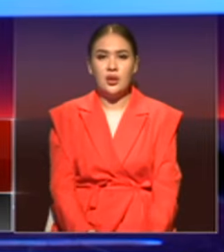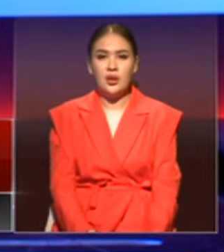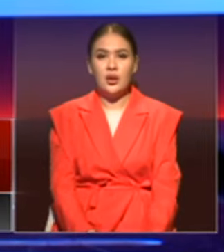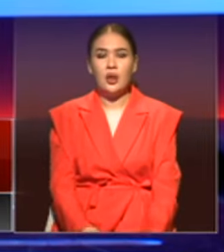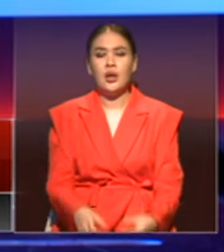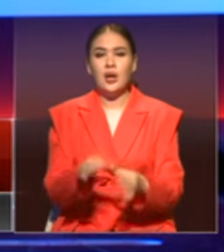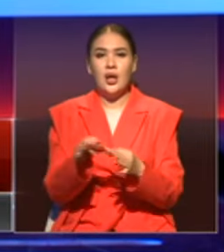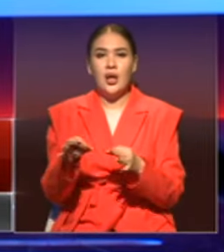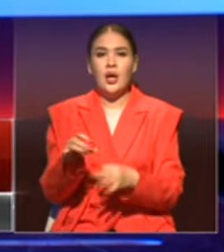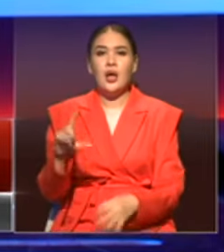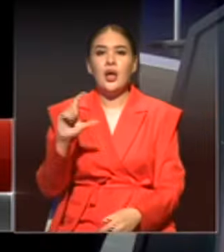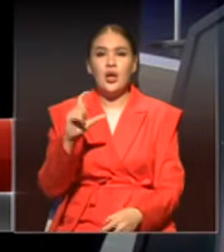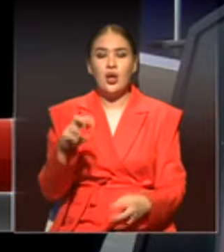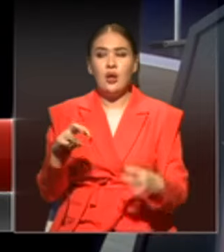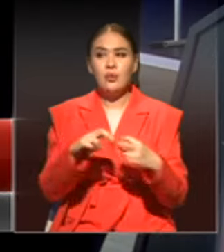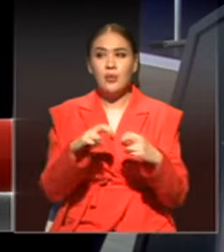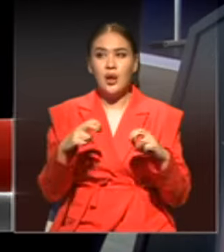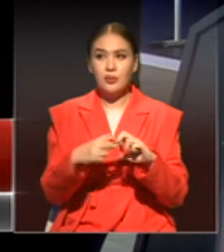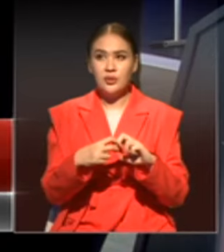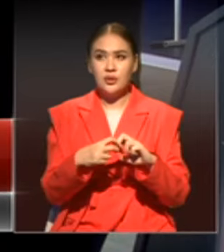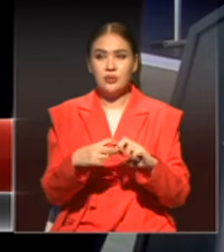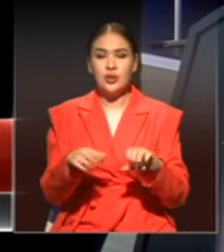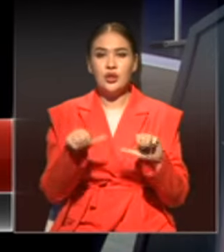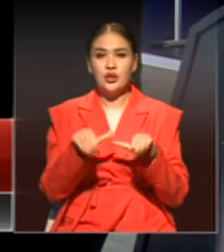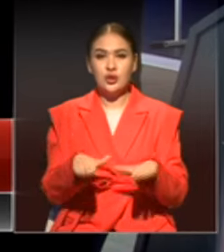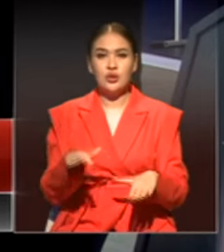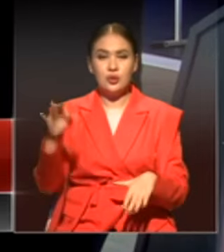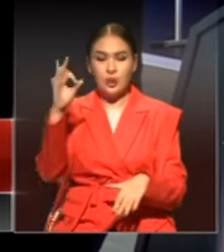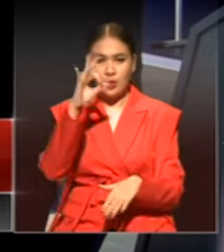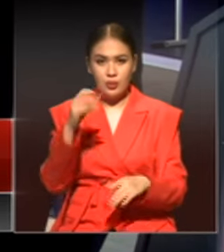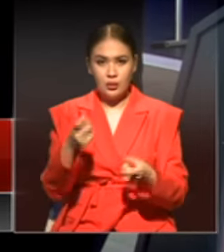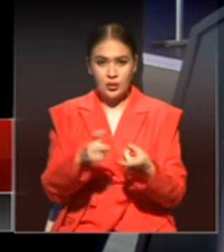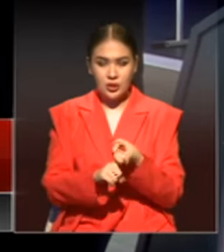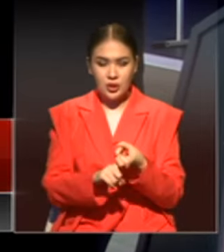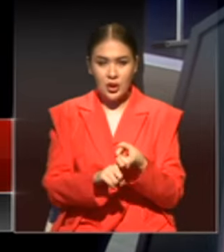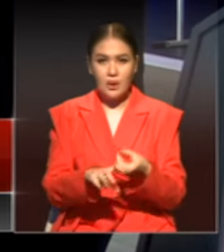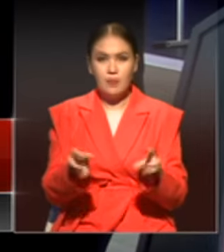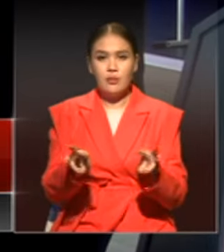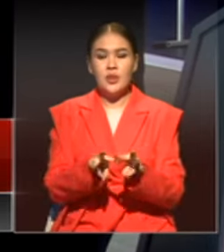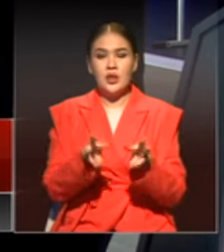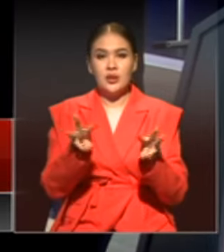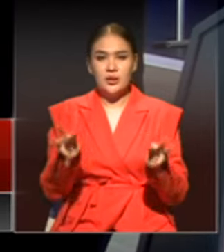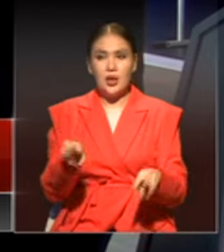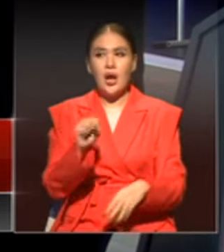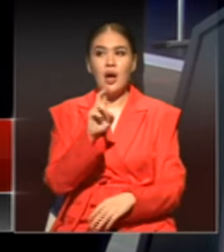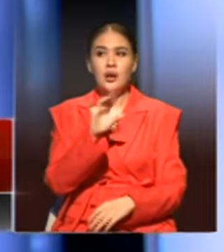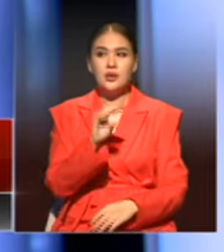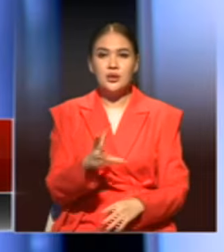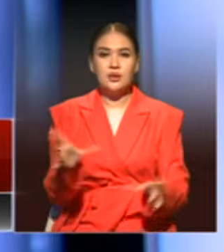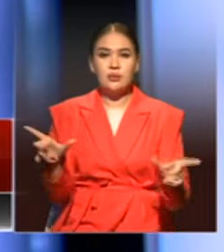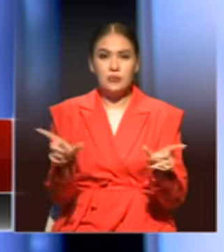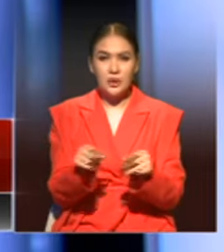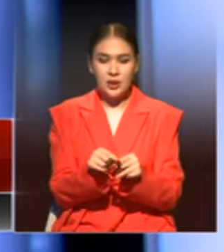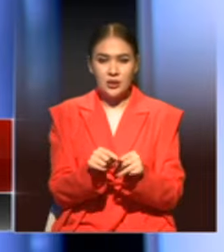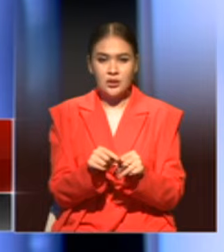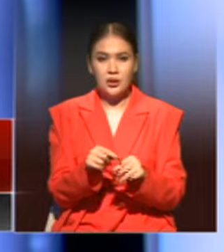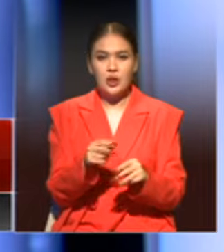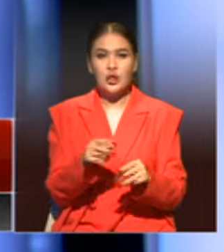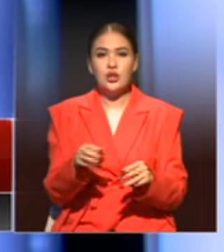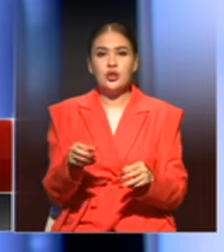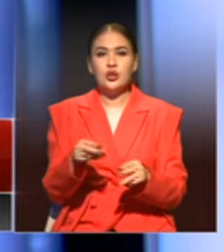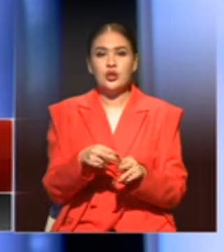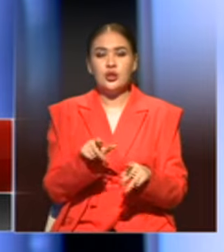Аймақтардағы экологиялық проблемаларды кешенді шешу мәселесі бойынша министрлікпен әкімдіктермен бірлесіп жол